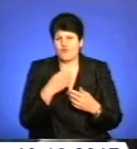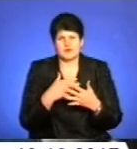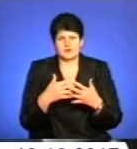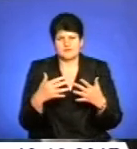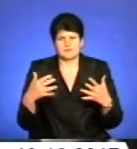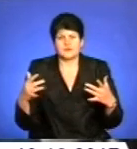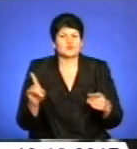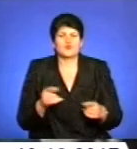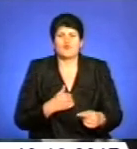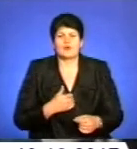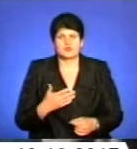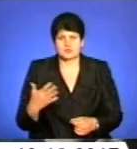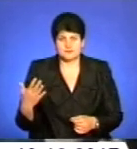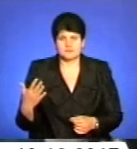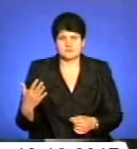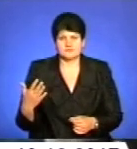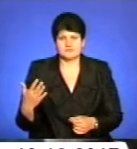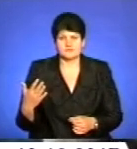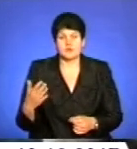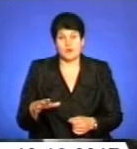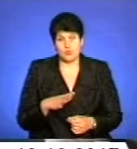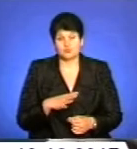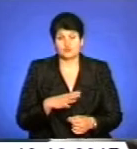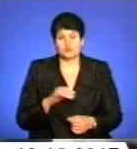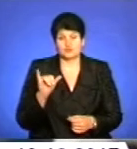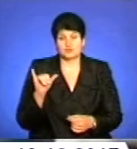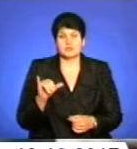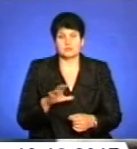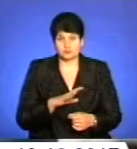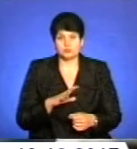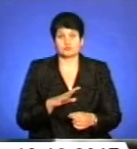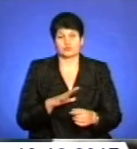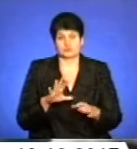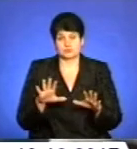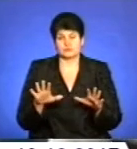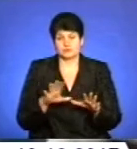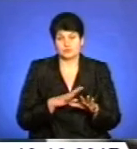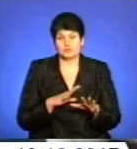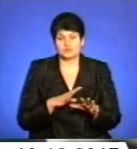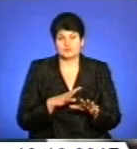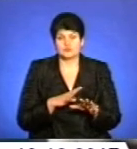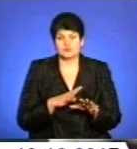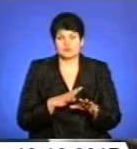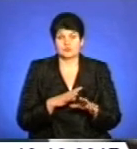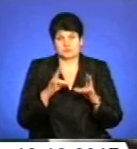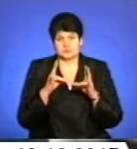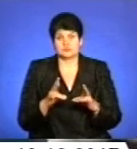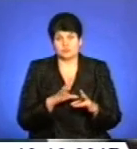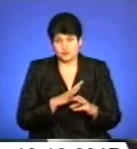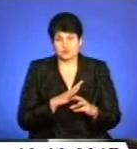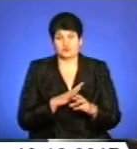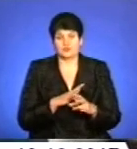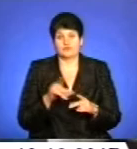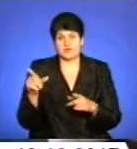говорить то, що хоче говорити. Було в них мало таке місце, але воно вже все виправлене. І